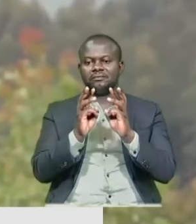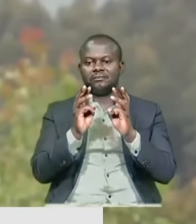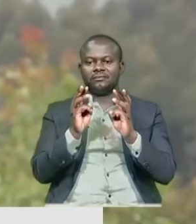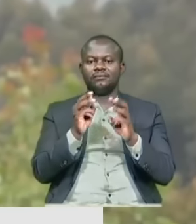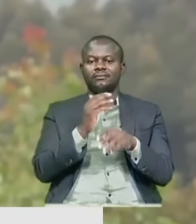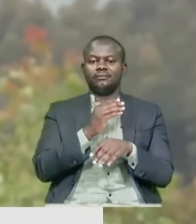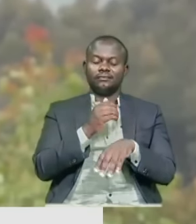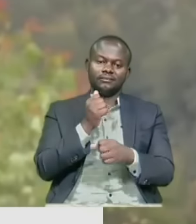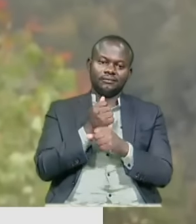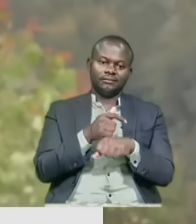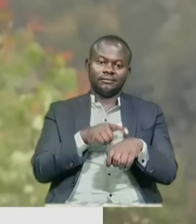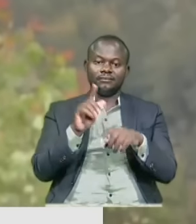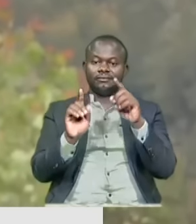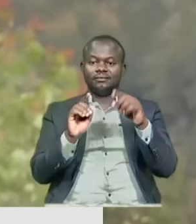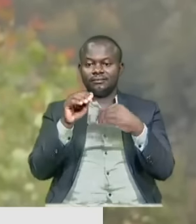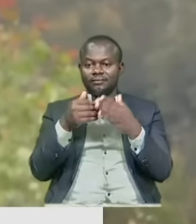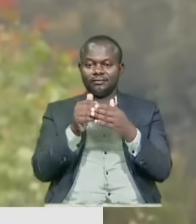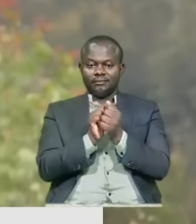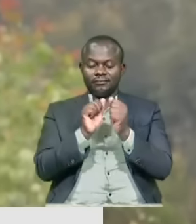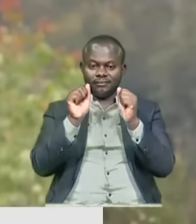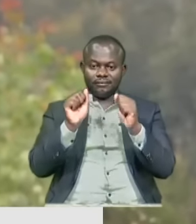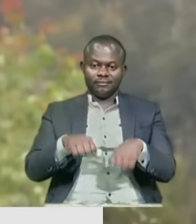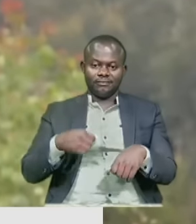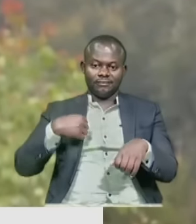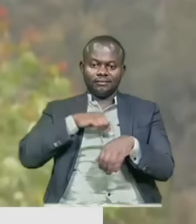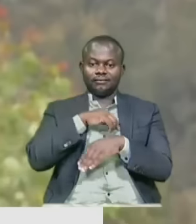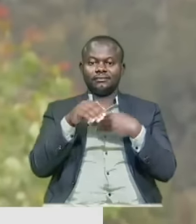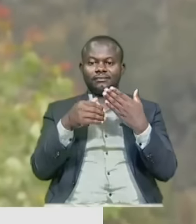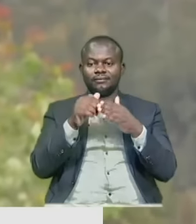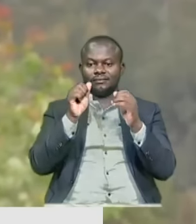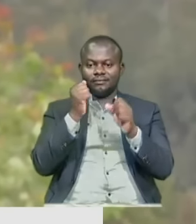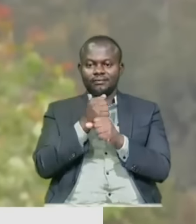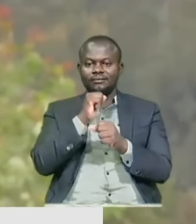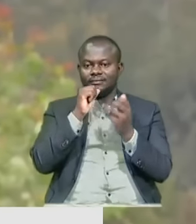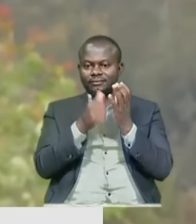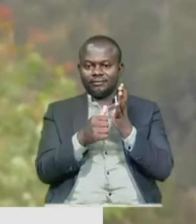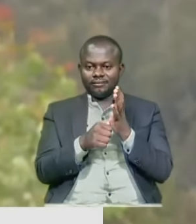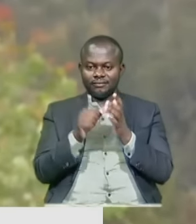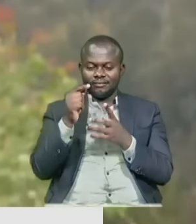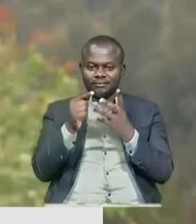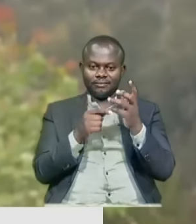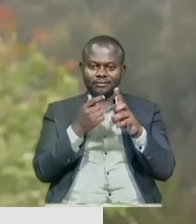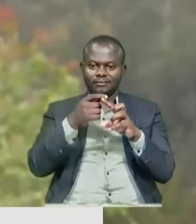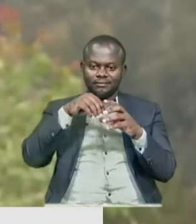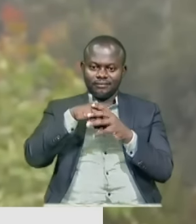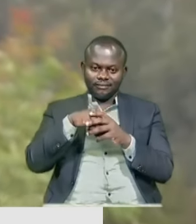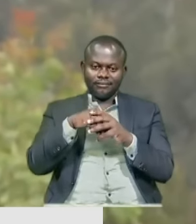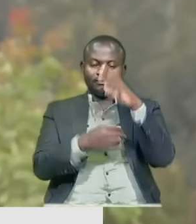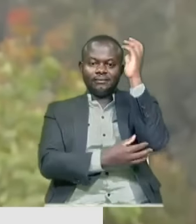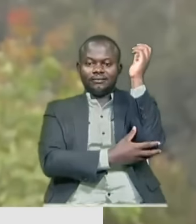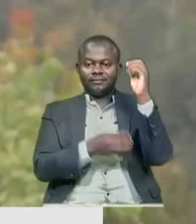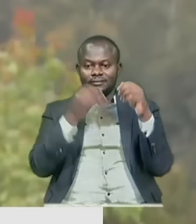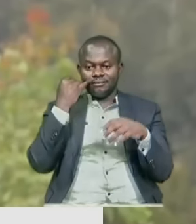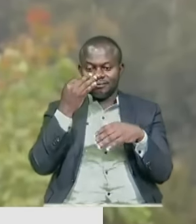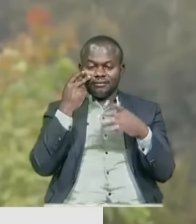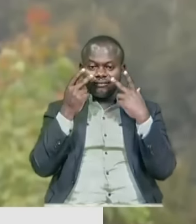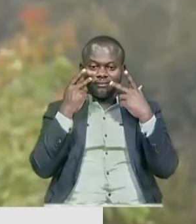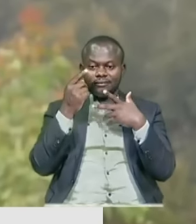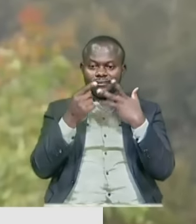inshuro nyine bisanzwe ndabashije nakora nta kibazo ikintu cyankura mu bukene niyo nabona